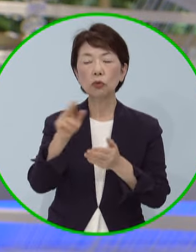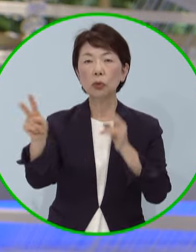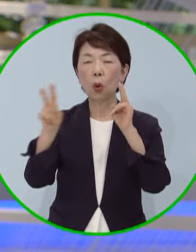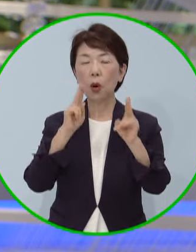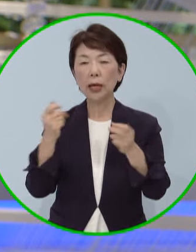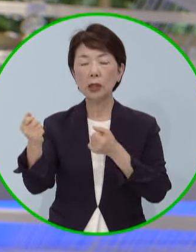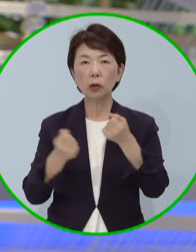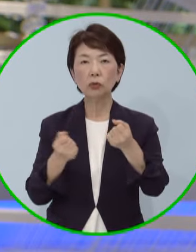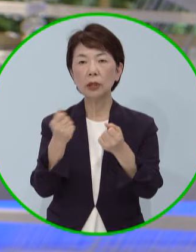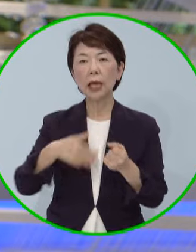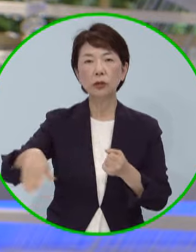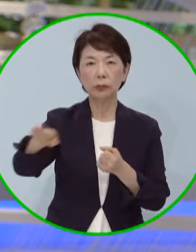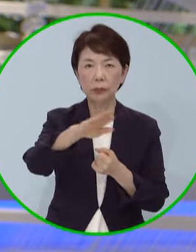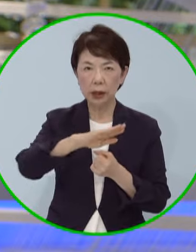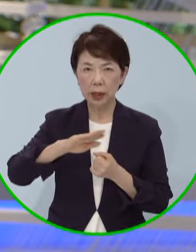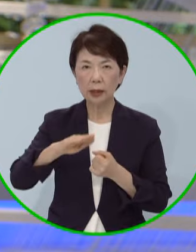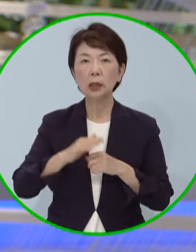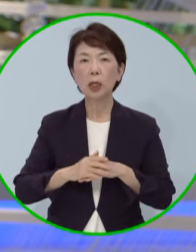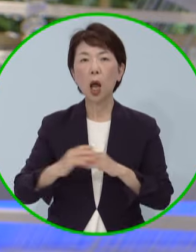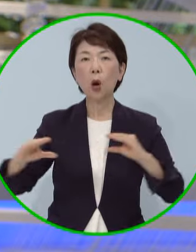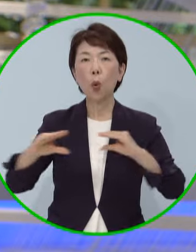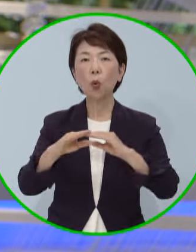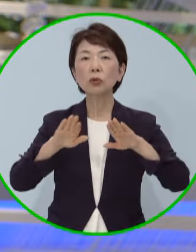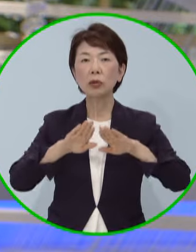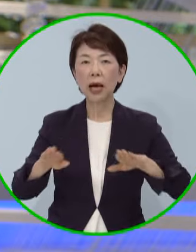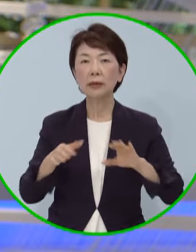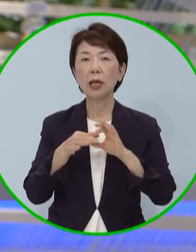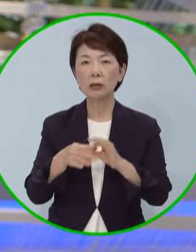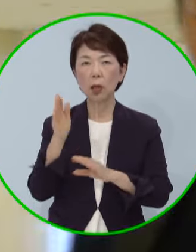交通安全について講演しまし